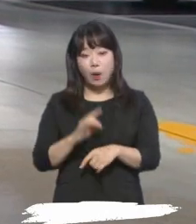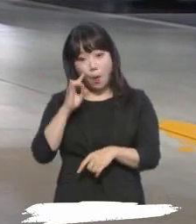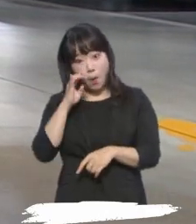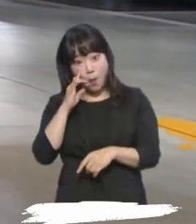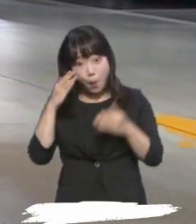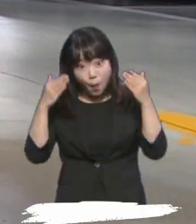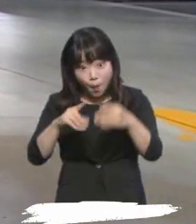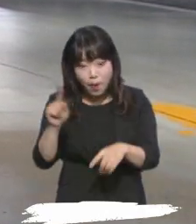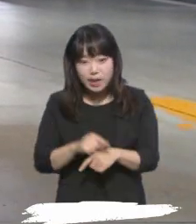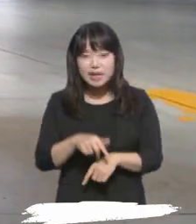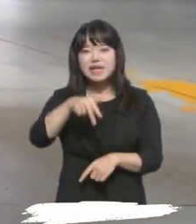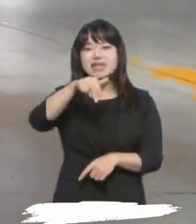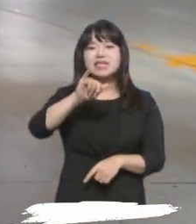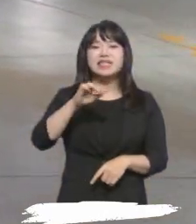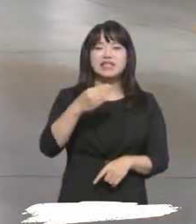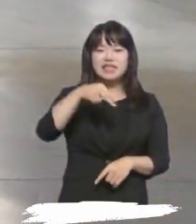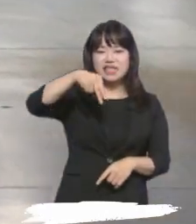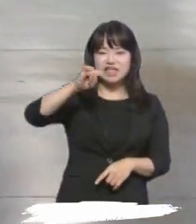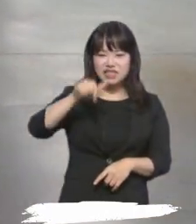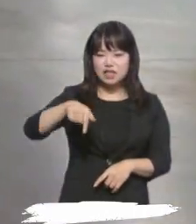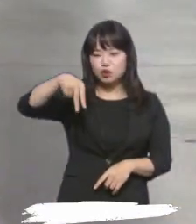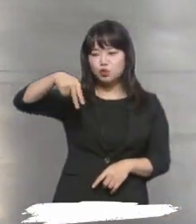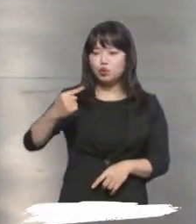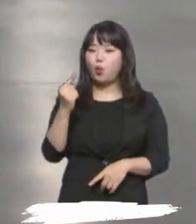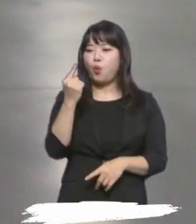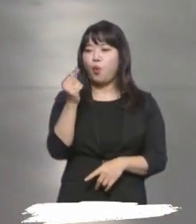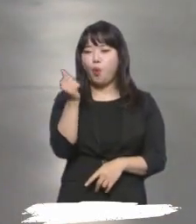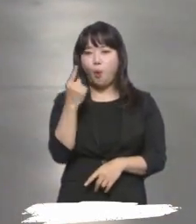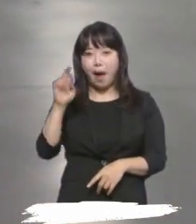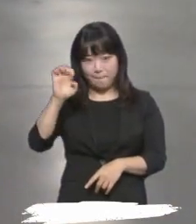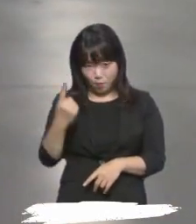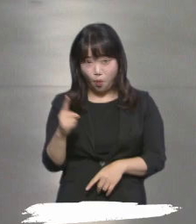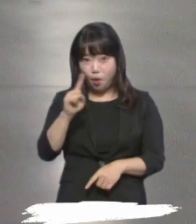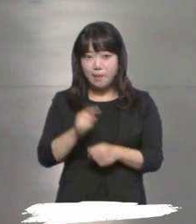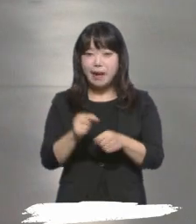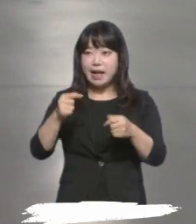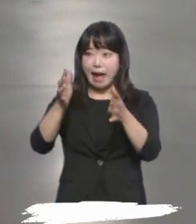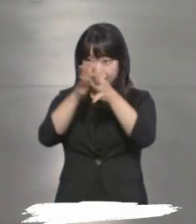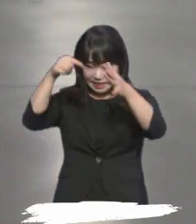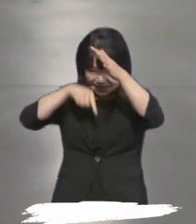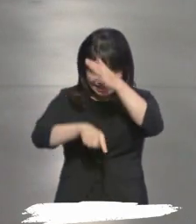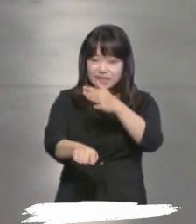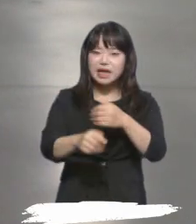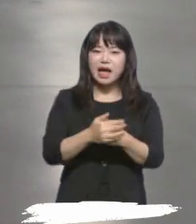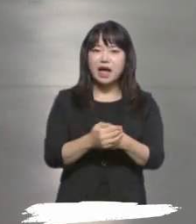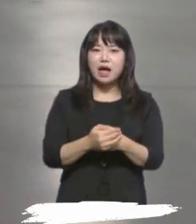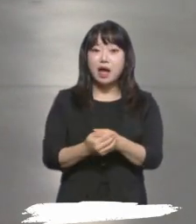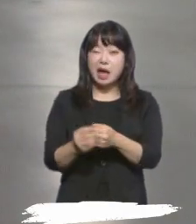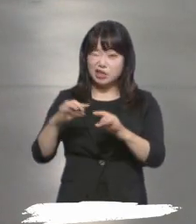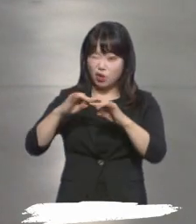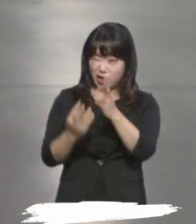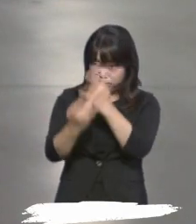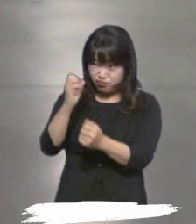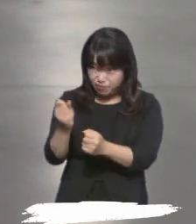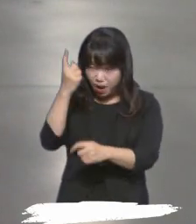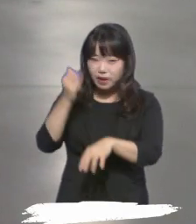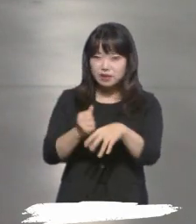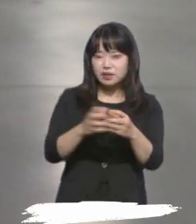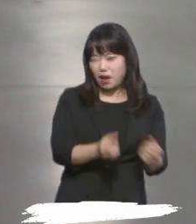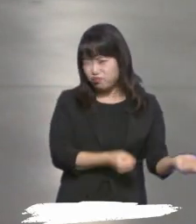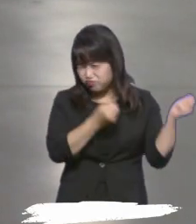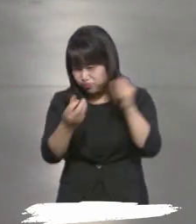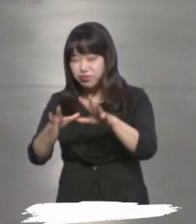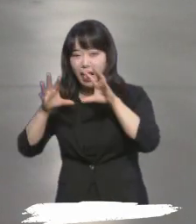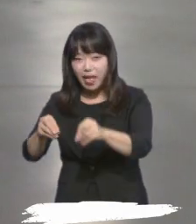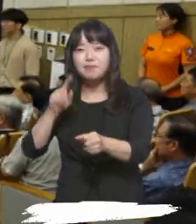주목받고 있는 게 바로 이 질식 소화포입니다. 노원구청의 경우 아파트 지하 주차장마다 이 질식 소화포를 지원하는 방안을